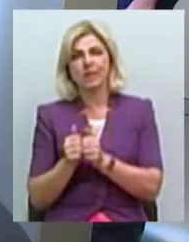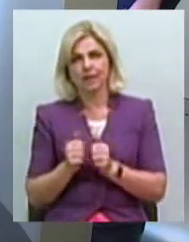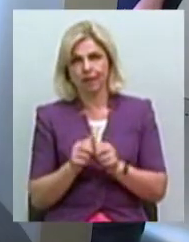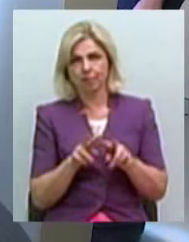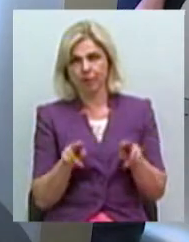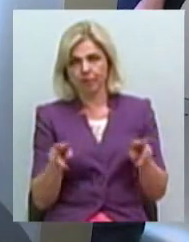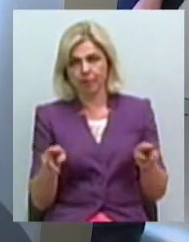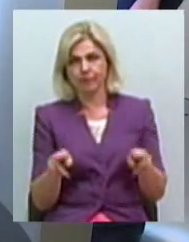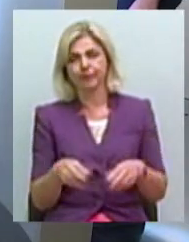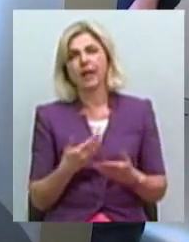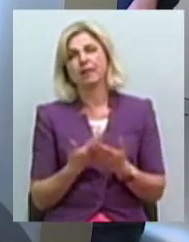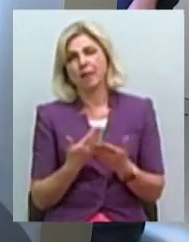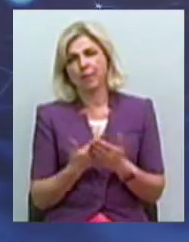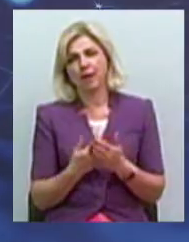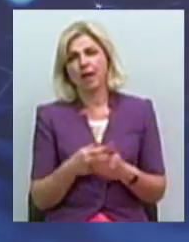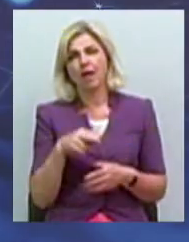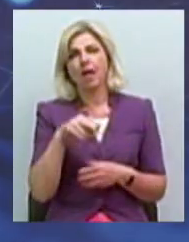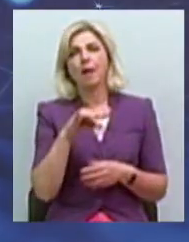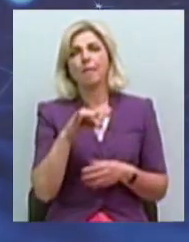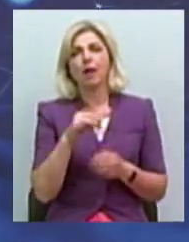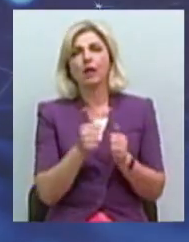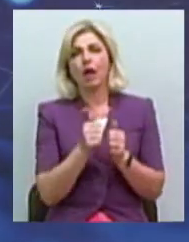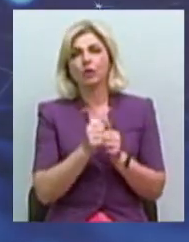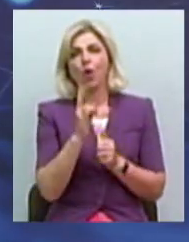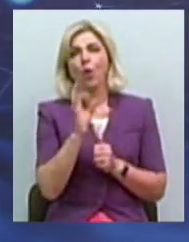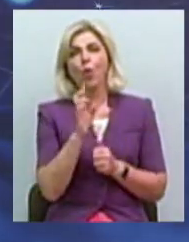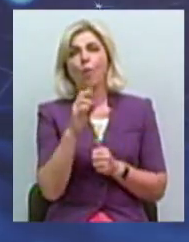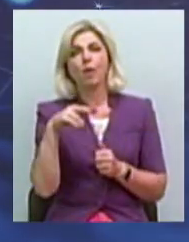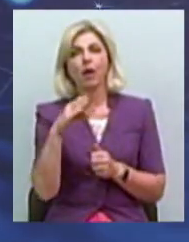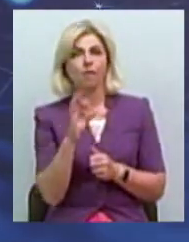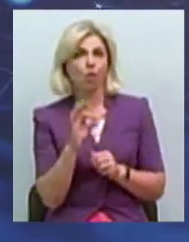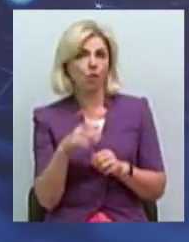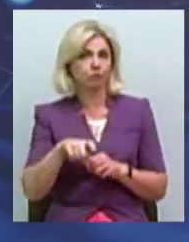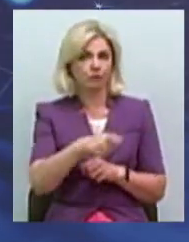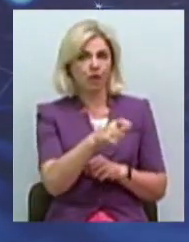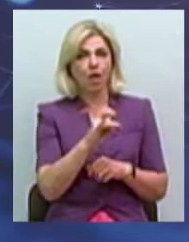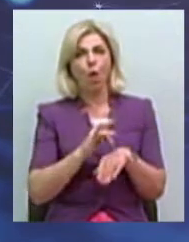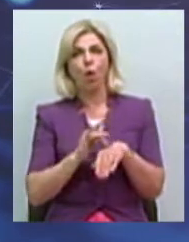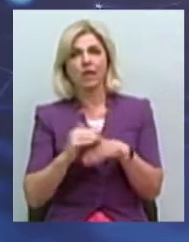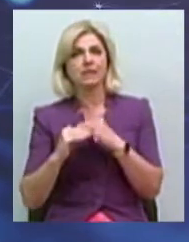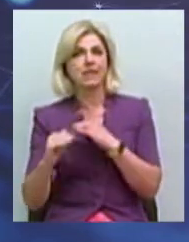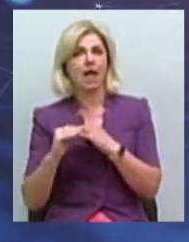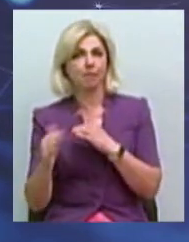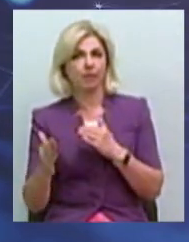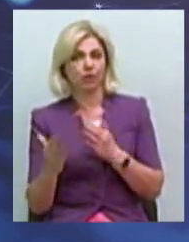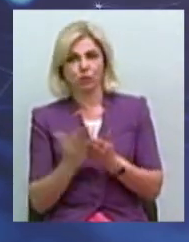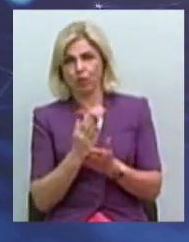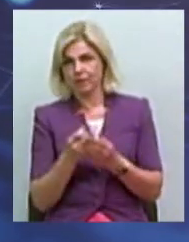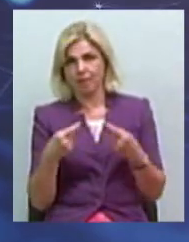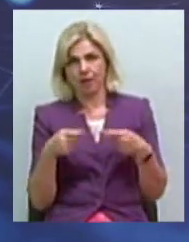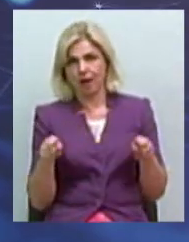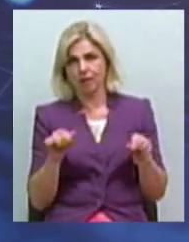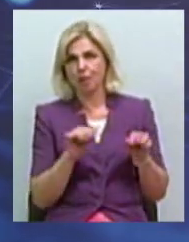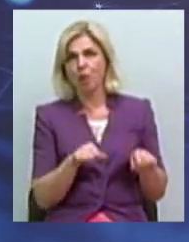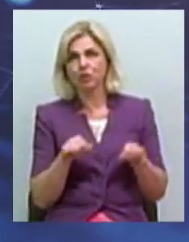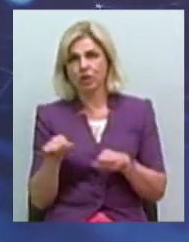навести приклад, скажімо, прибережна зона, та ж сама Коблівська, і десь голий степ. зовсім різні можливості, тим більше